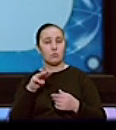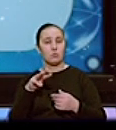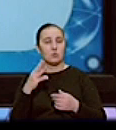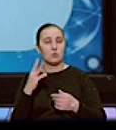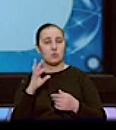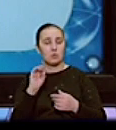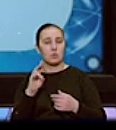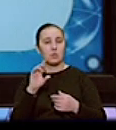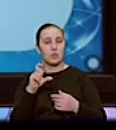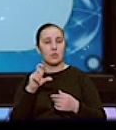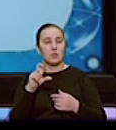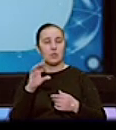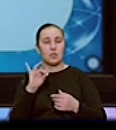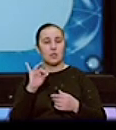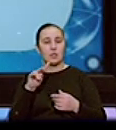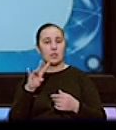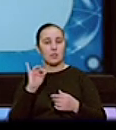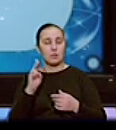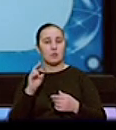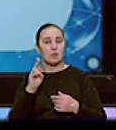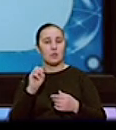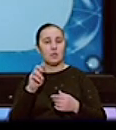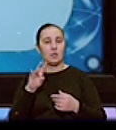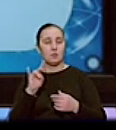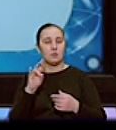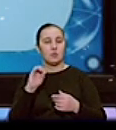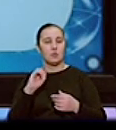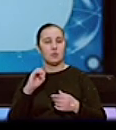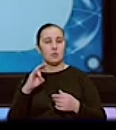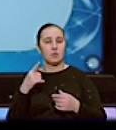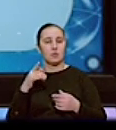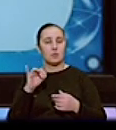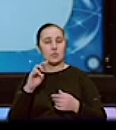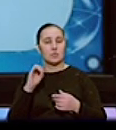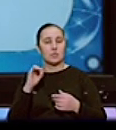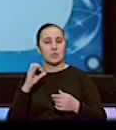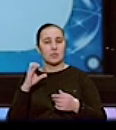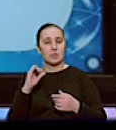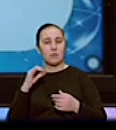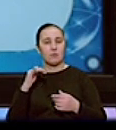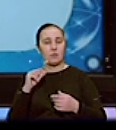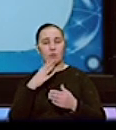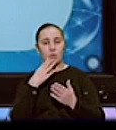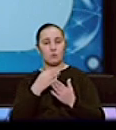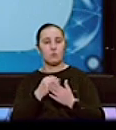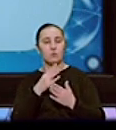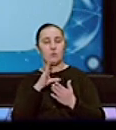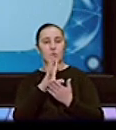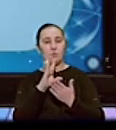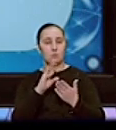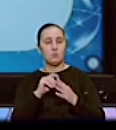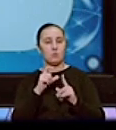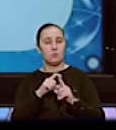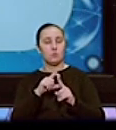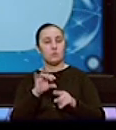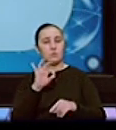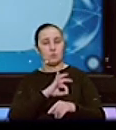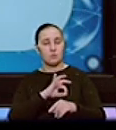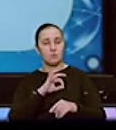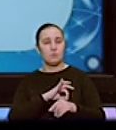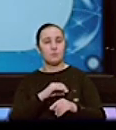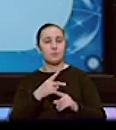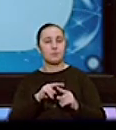yumshoq, iliq, qalin, yengil sifatlarini o'z va ko'chma ma'noda